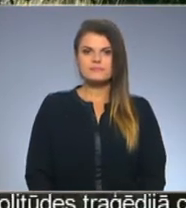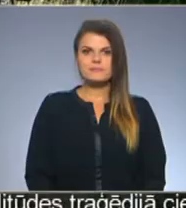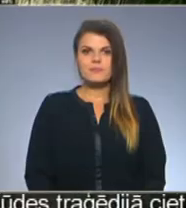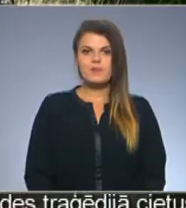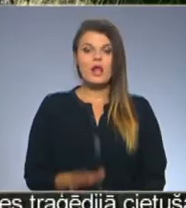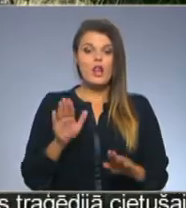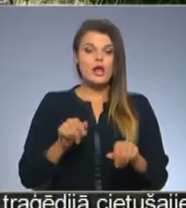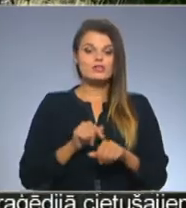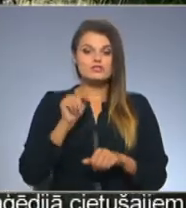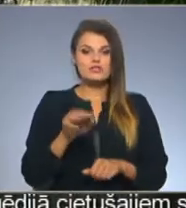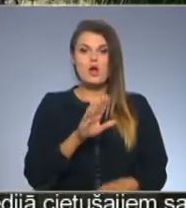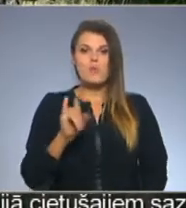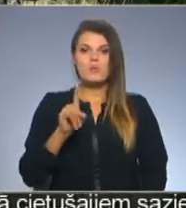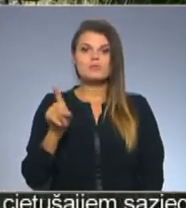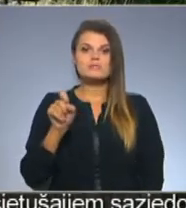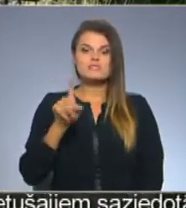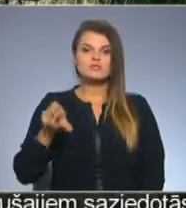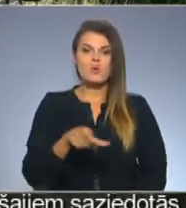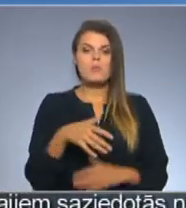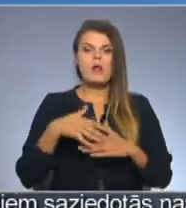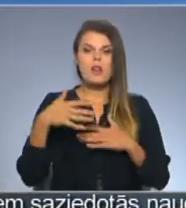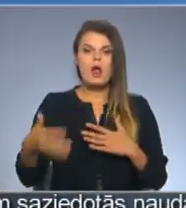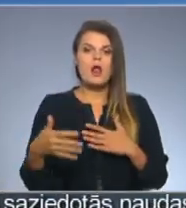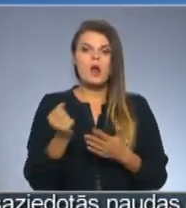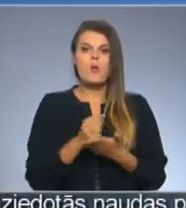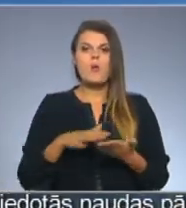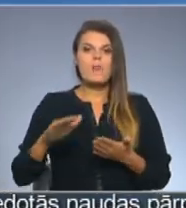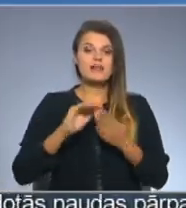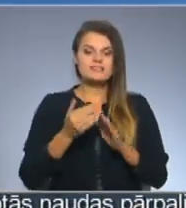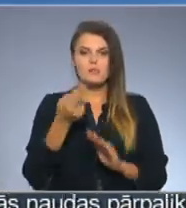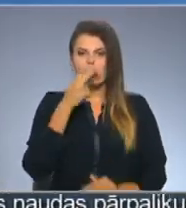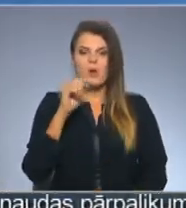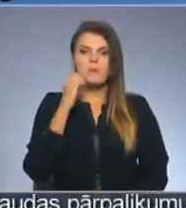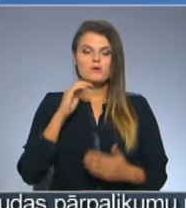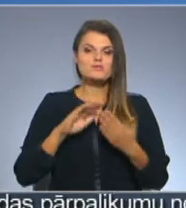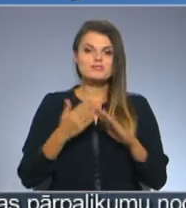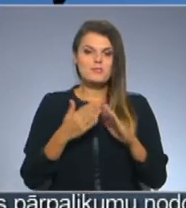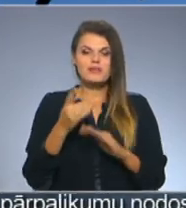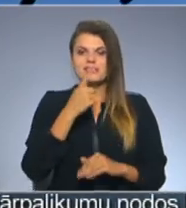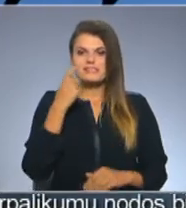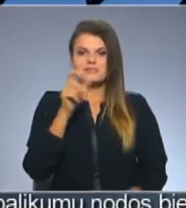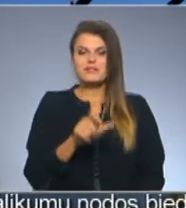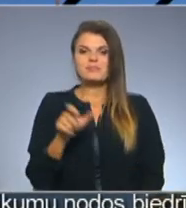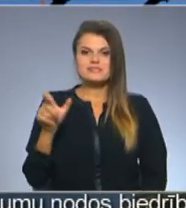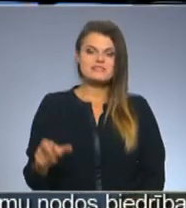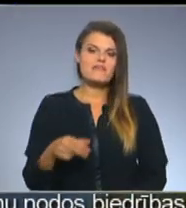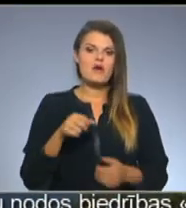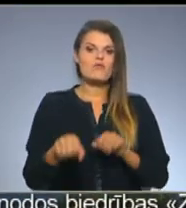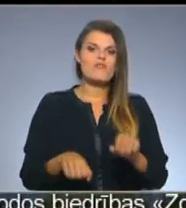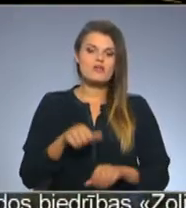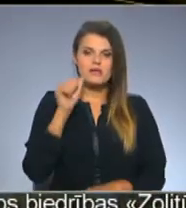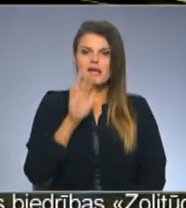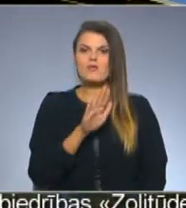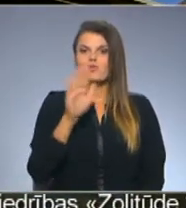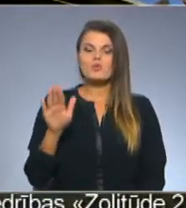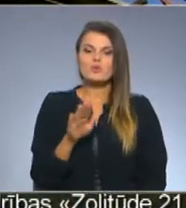Lai šķērsotu Mūsas upi, kas šķir lielāko Īslītes pagasta ciemu no Bauskas pilsētas, simtiem gājēju un velosipēdus tik dienas